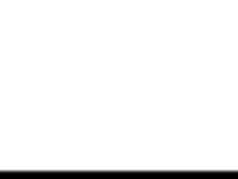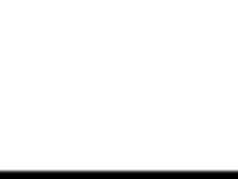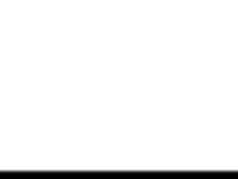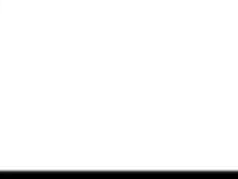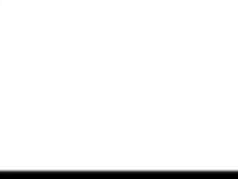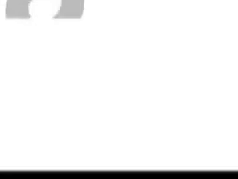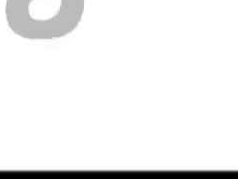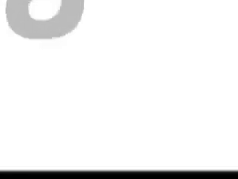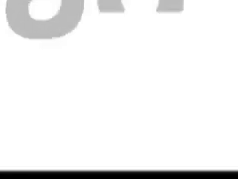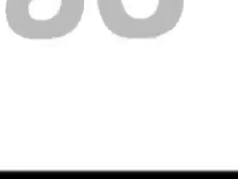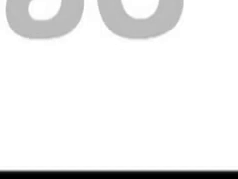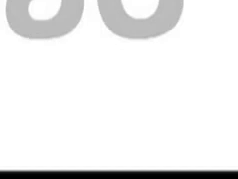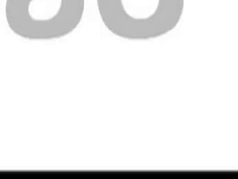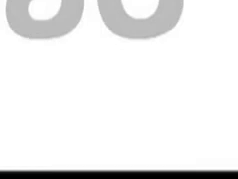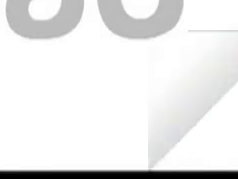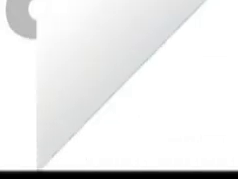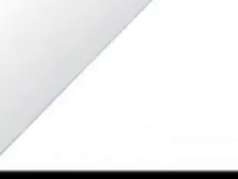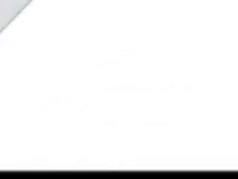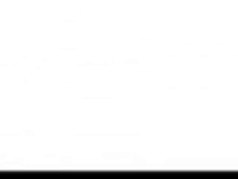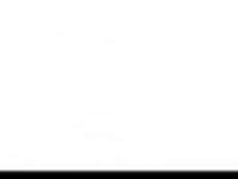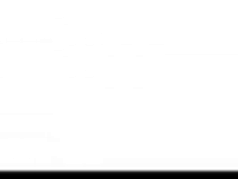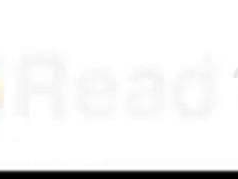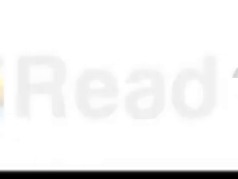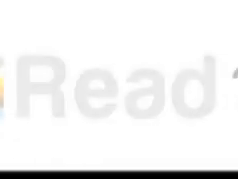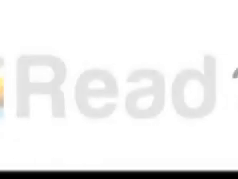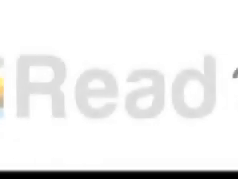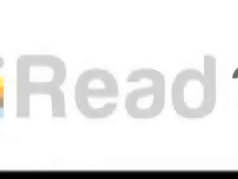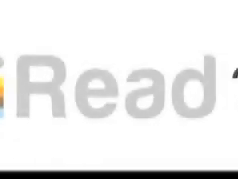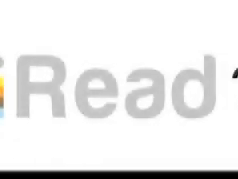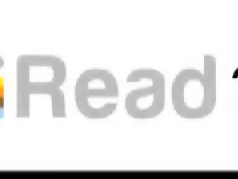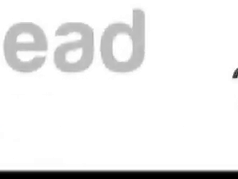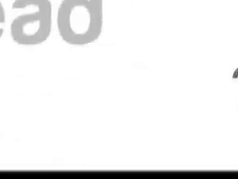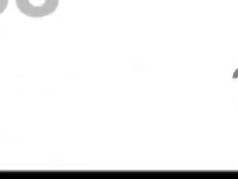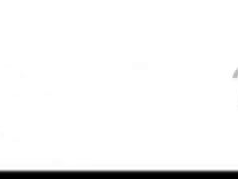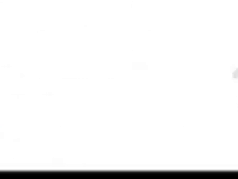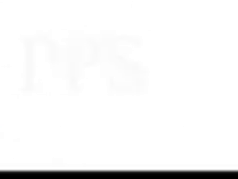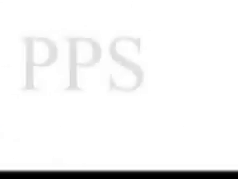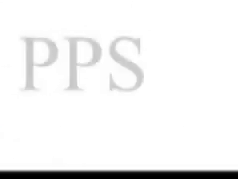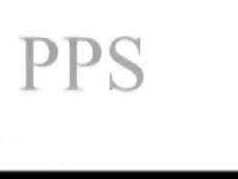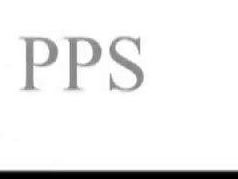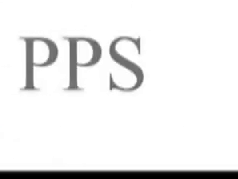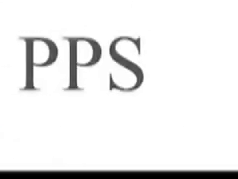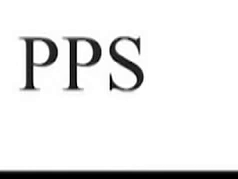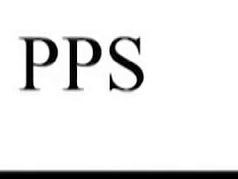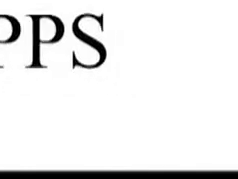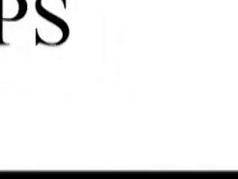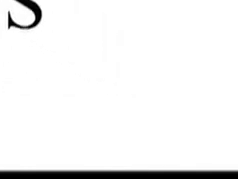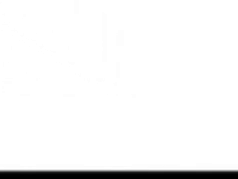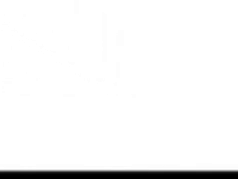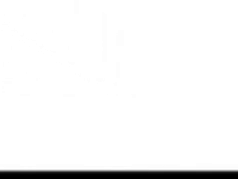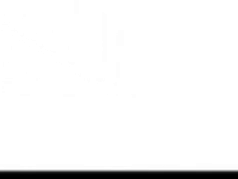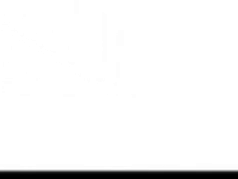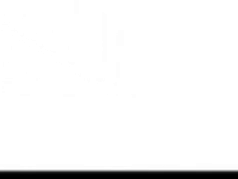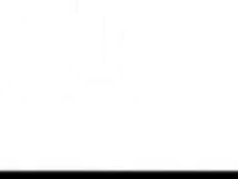向你誠意推薦 iRead。iRead 係咩嚟？iRead 是一个公共出版服